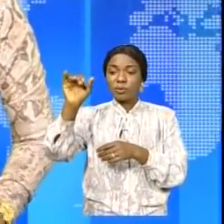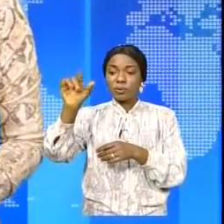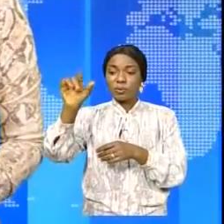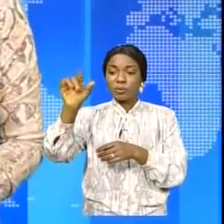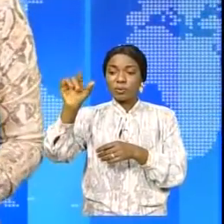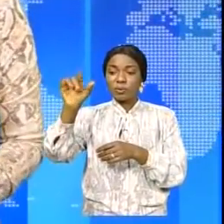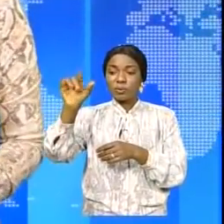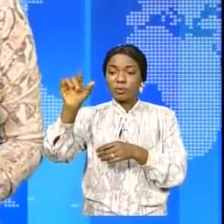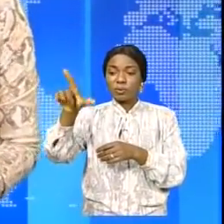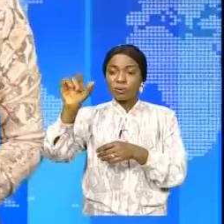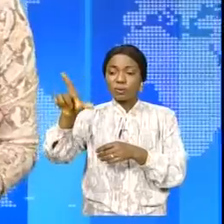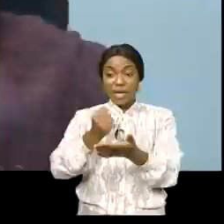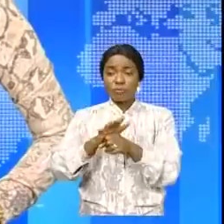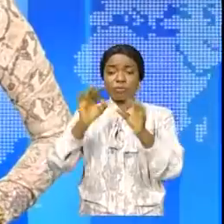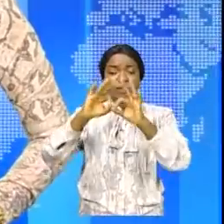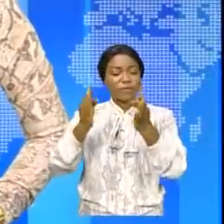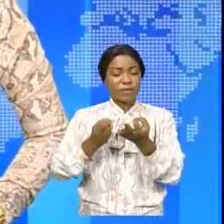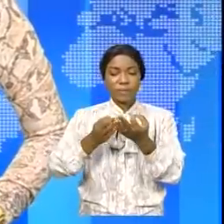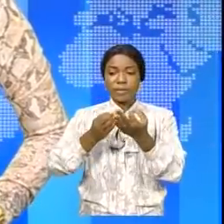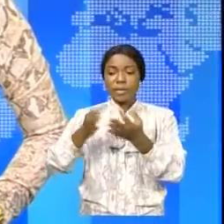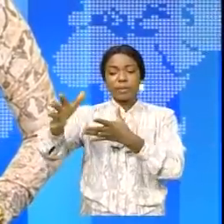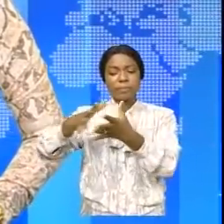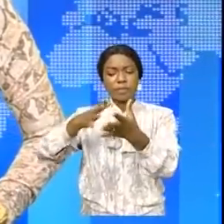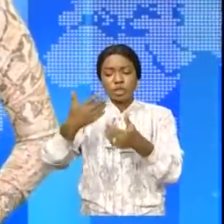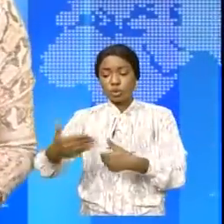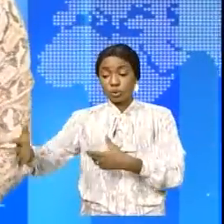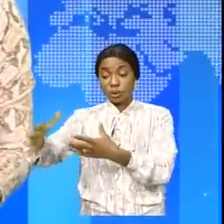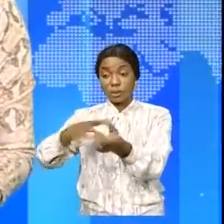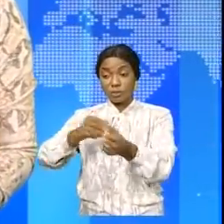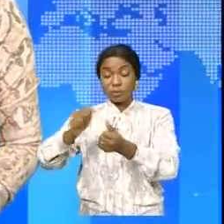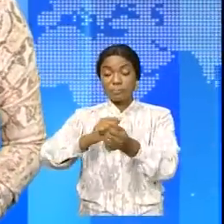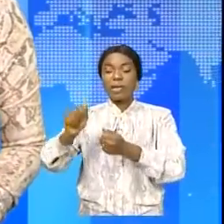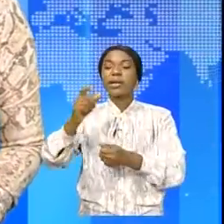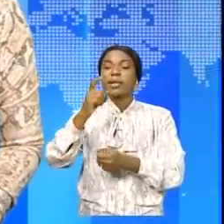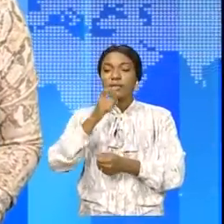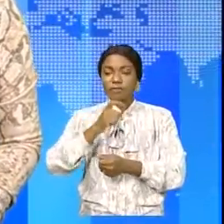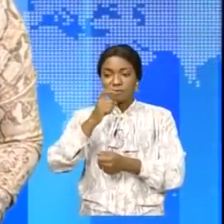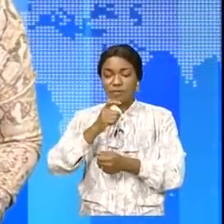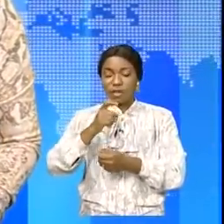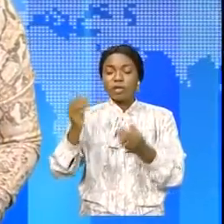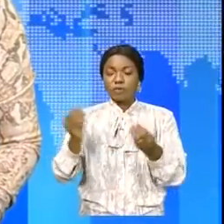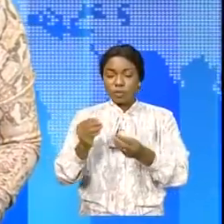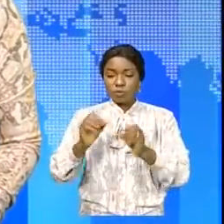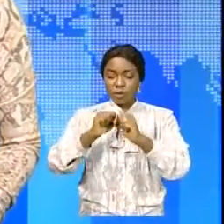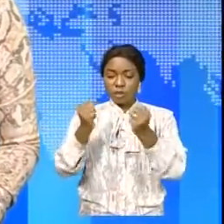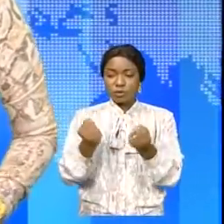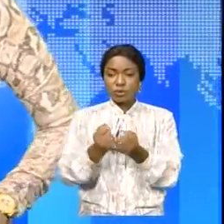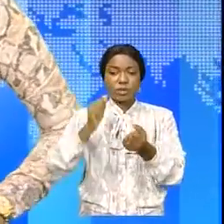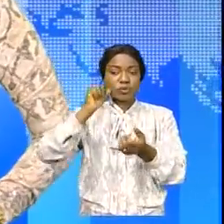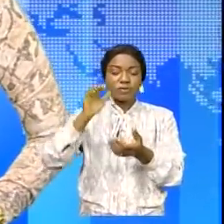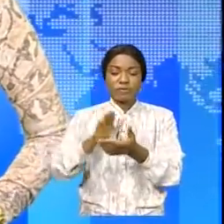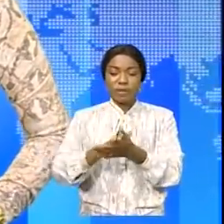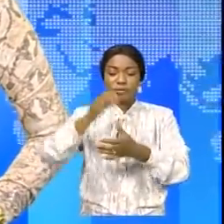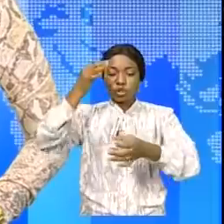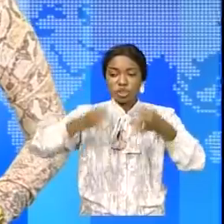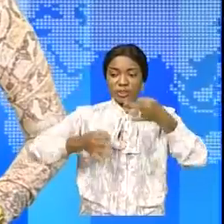perdu. Ils ont trouvé un peu de sourire avec l'assistance matérielle leur apportée par l'association Femmes de